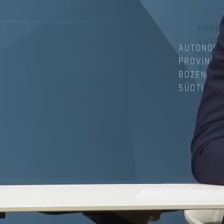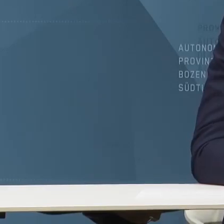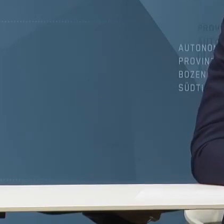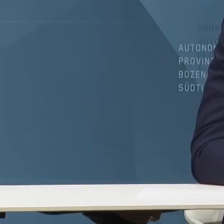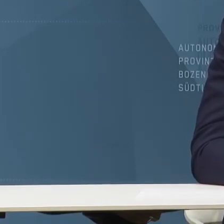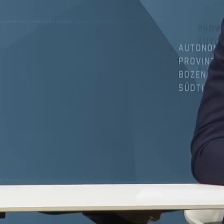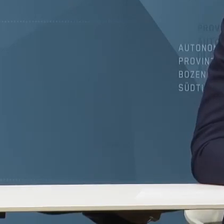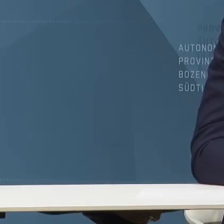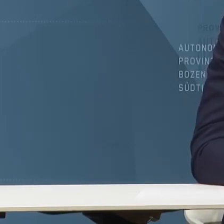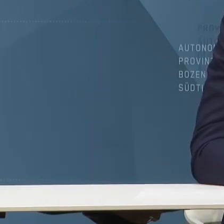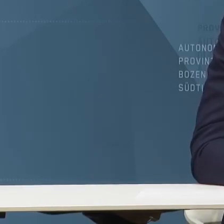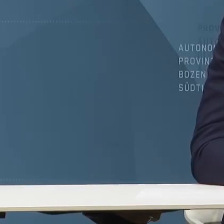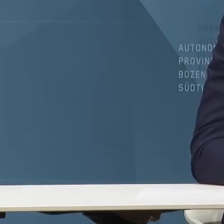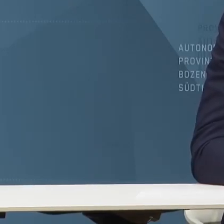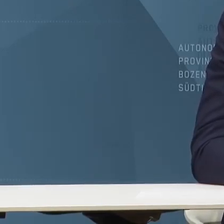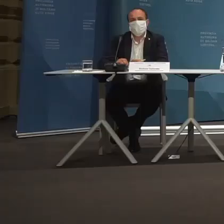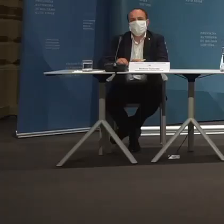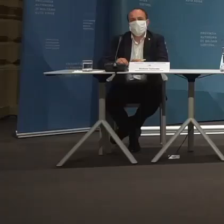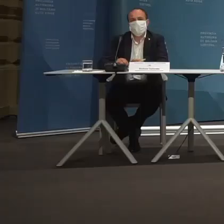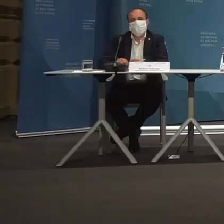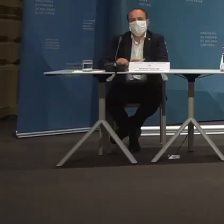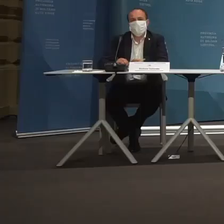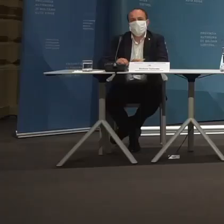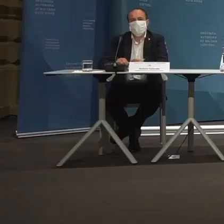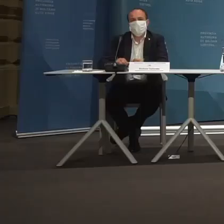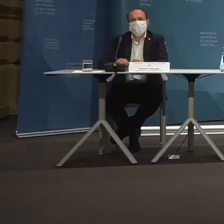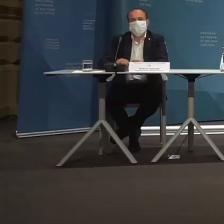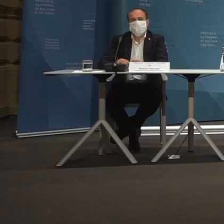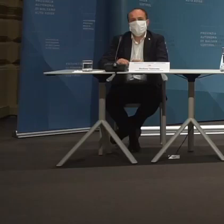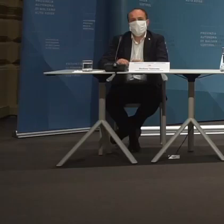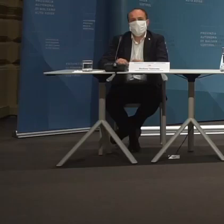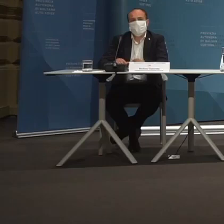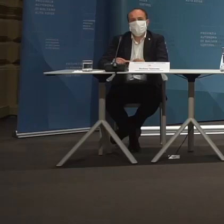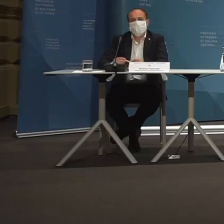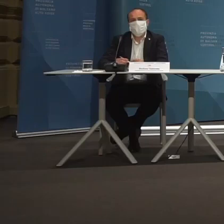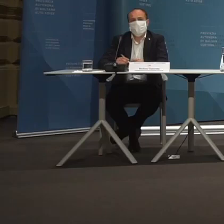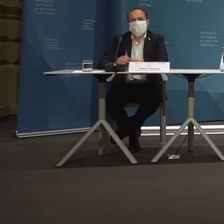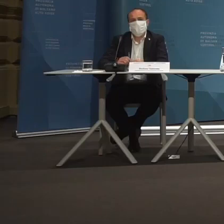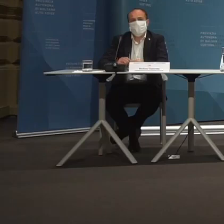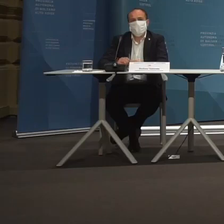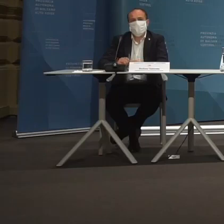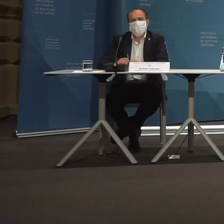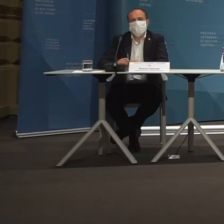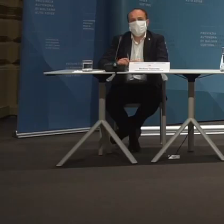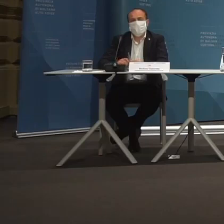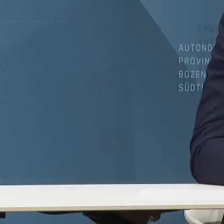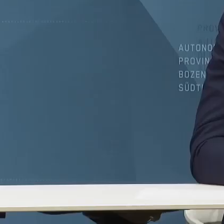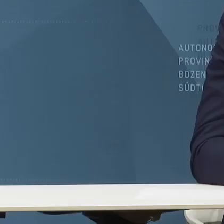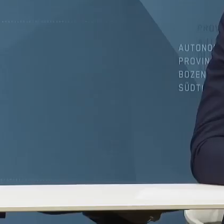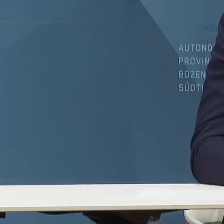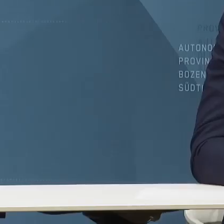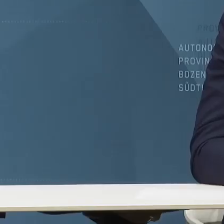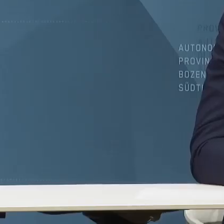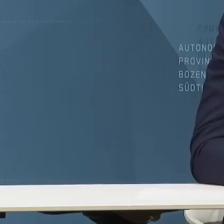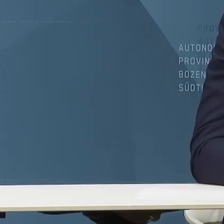prenotare digitalmente col Sud Tirol Pass. Andiamo in fatto una campagna e un questionario a